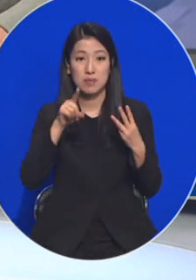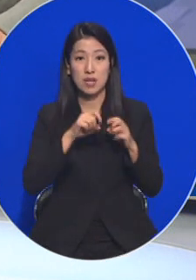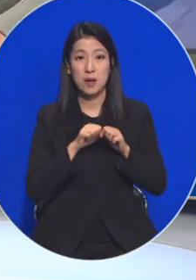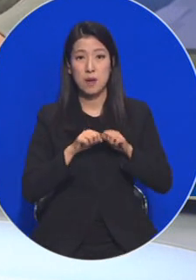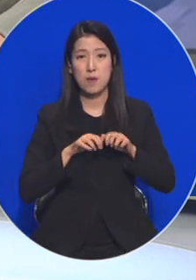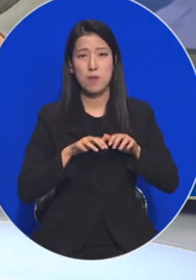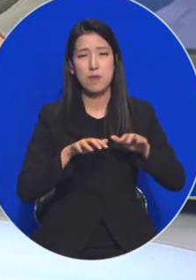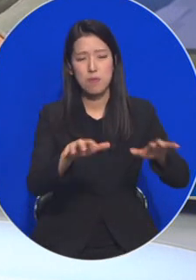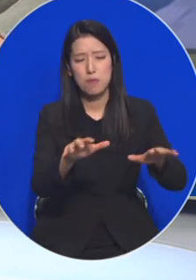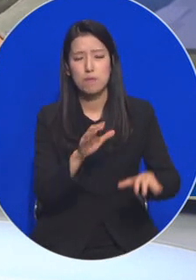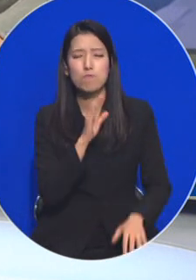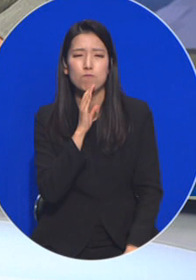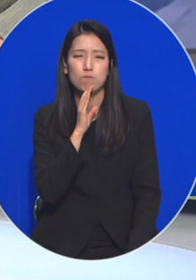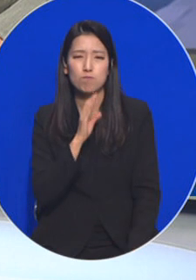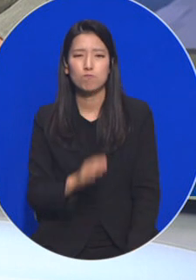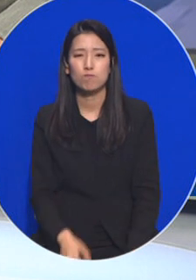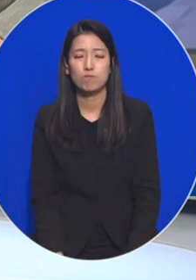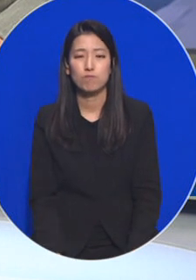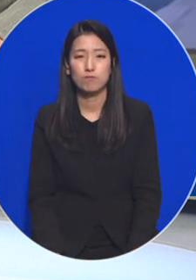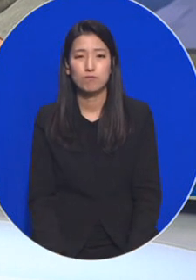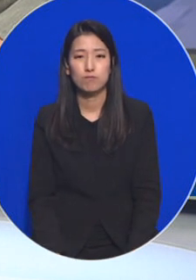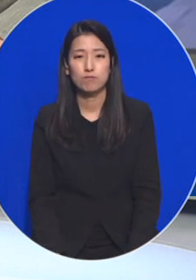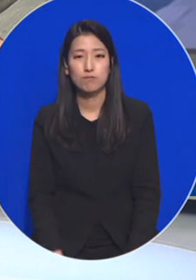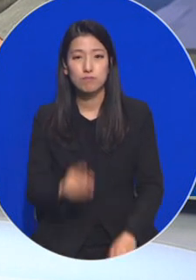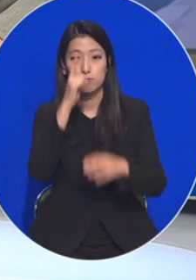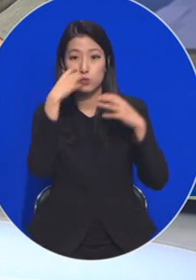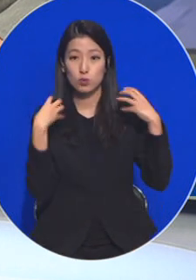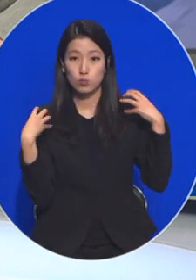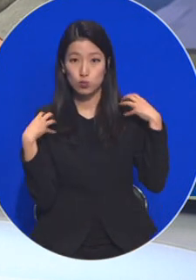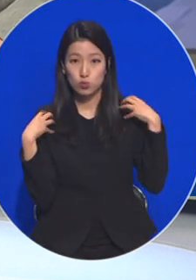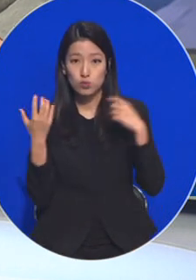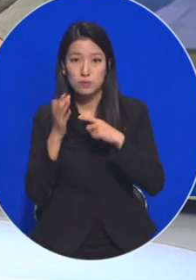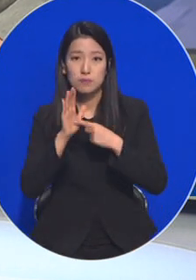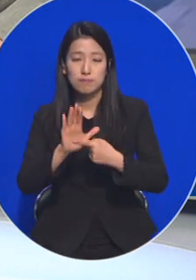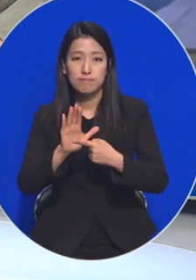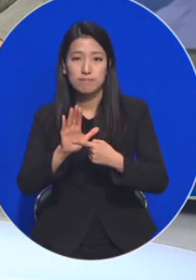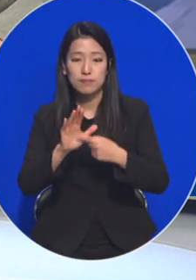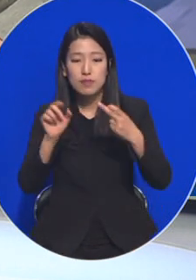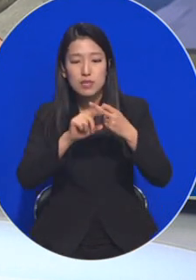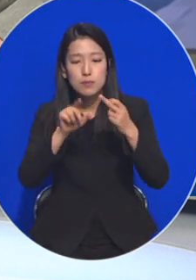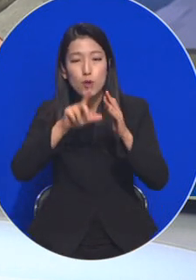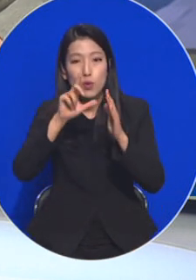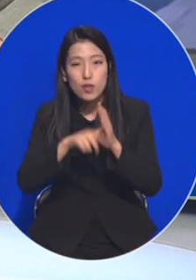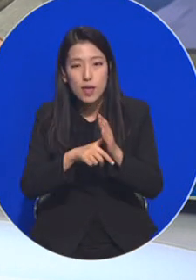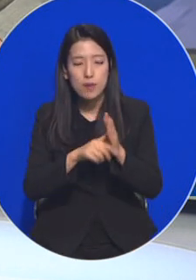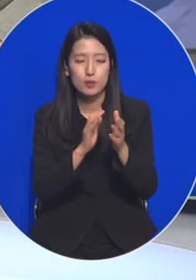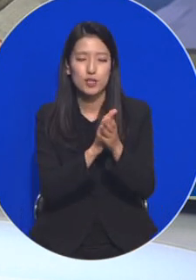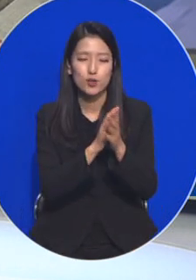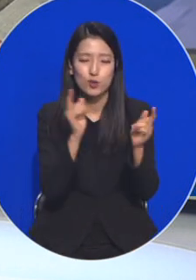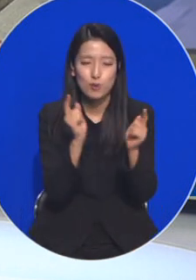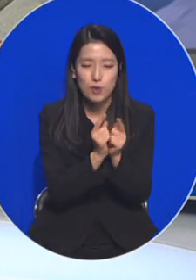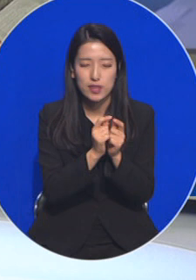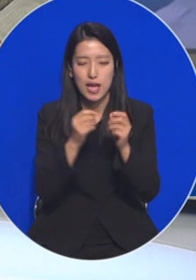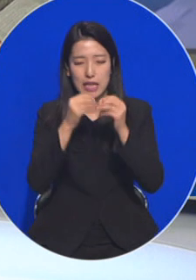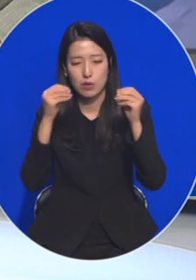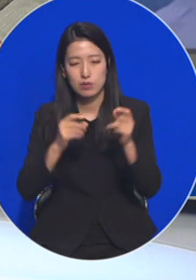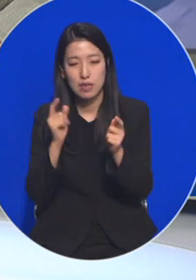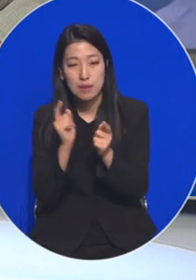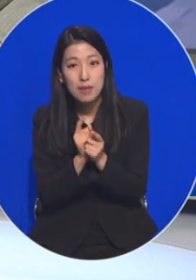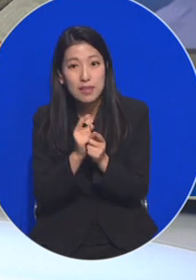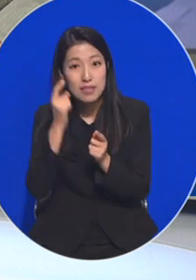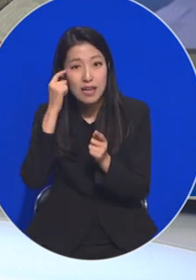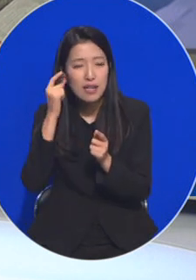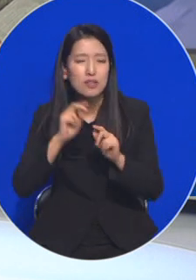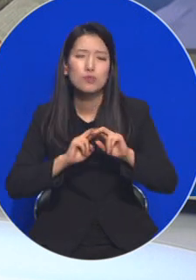유행이 복역하고 있습니다 방역당국은 올해 모임은 없다고 생각해 달라 며 만남을 최소화 해야 한다고